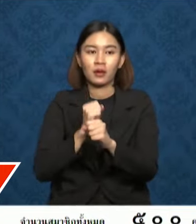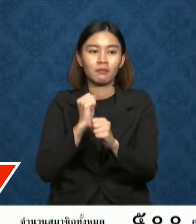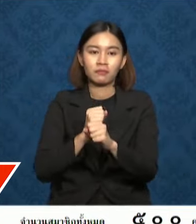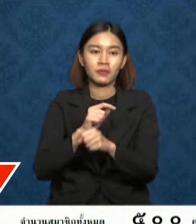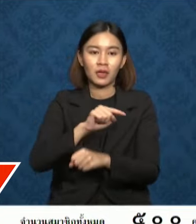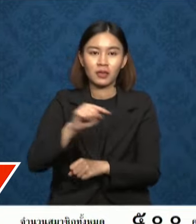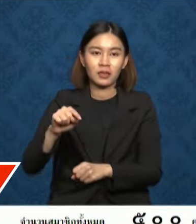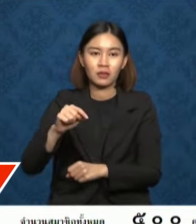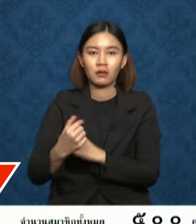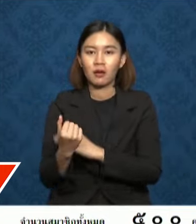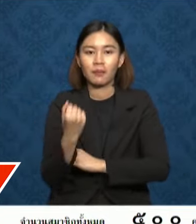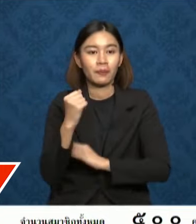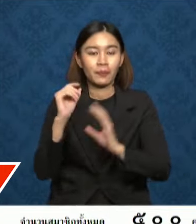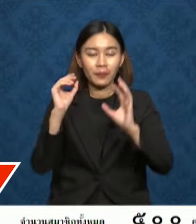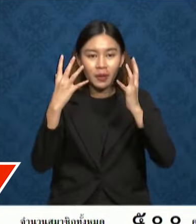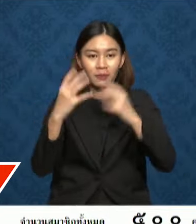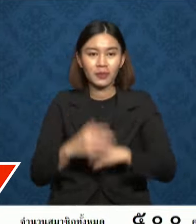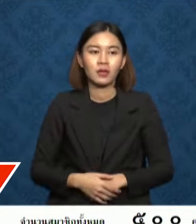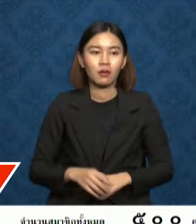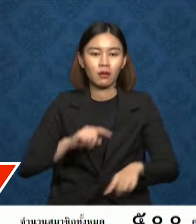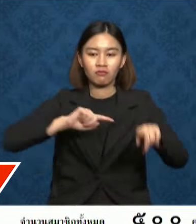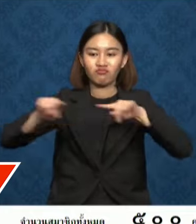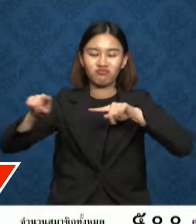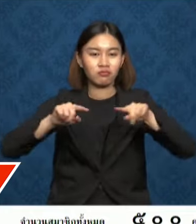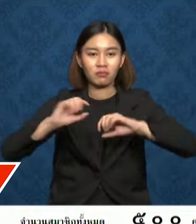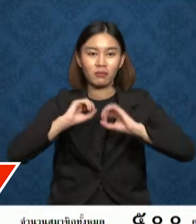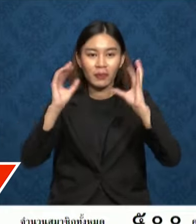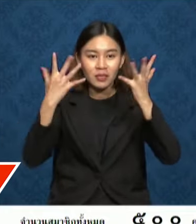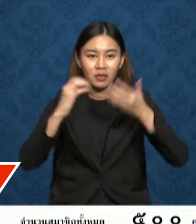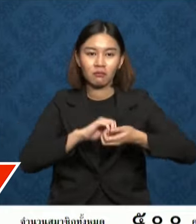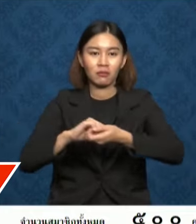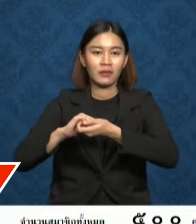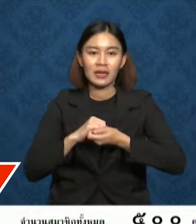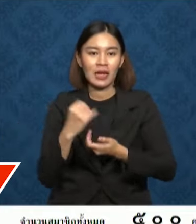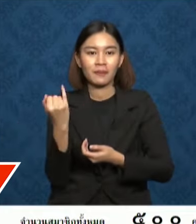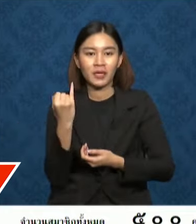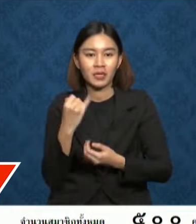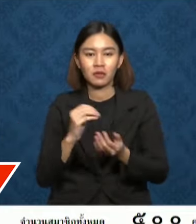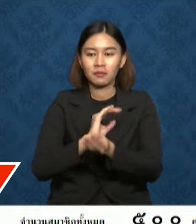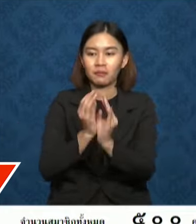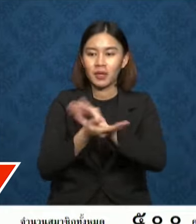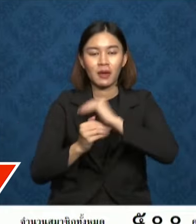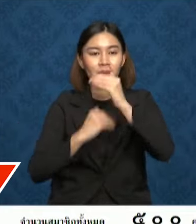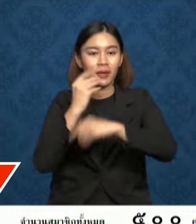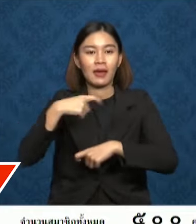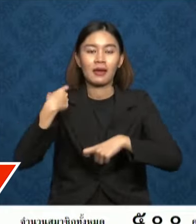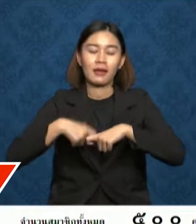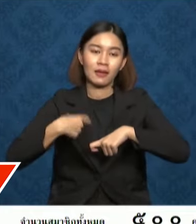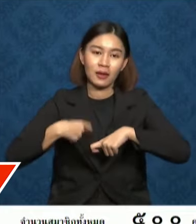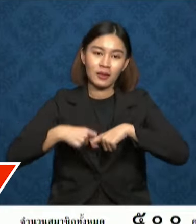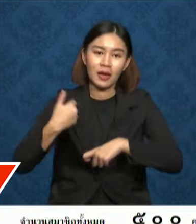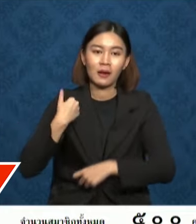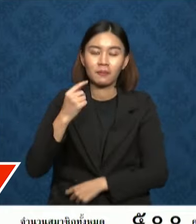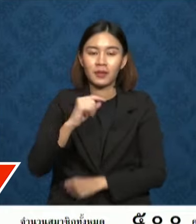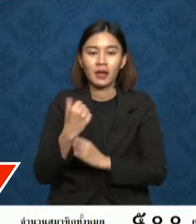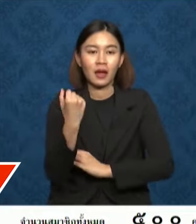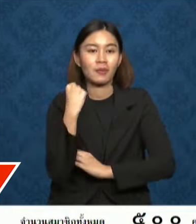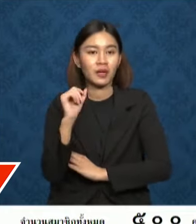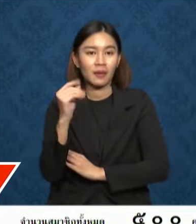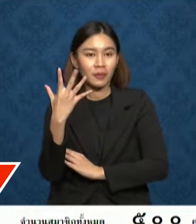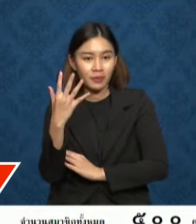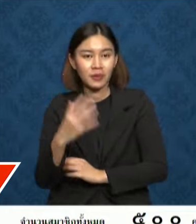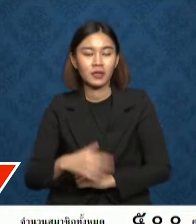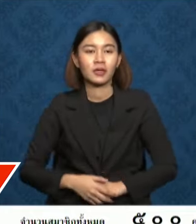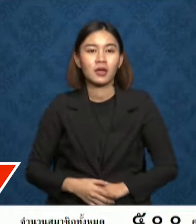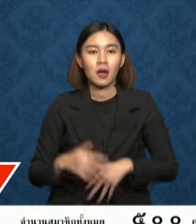มีลักษณะที่ขาดพลงครับไร่ทิตตท tidakแตนป medioครสรางกเปลยๆไมได้มีลัษณะที่ไ่อำนาจ ข